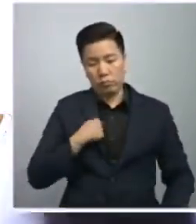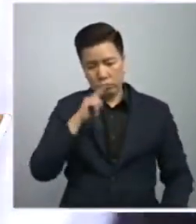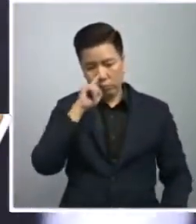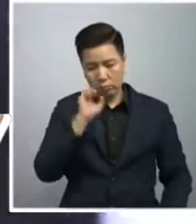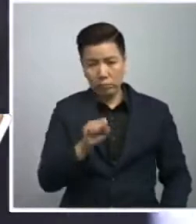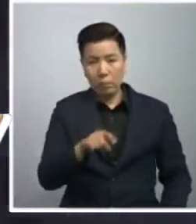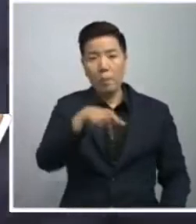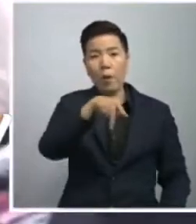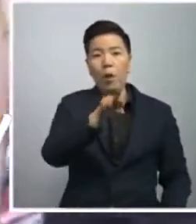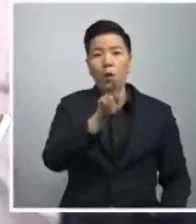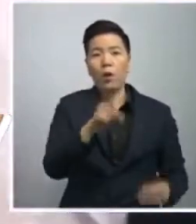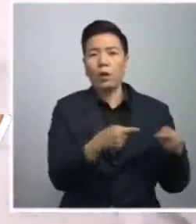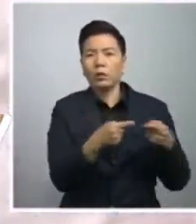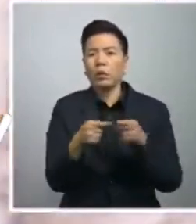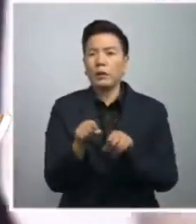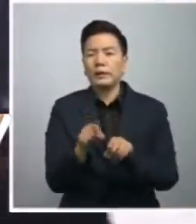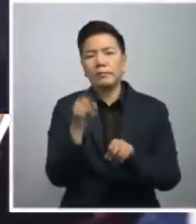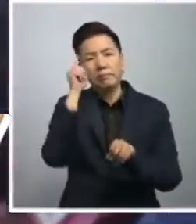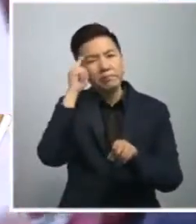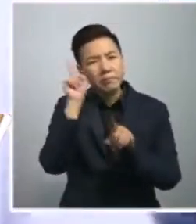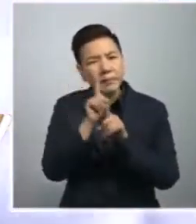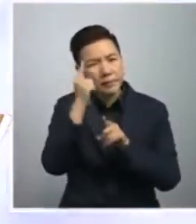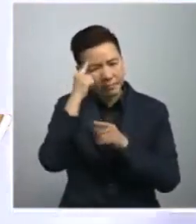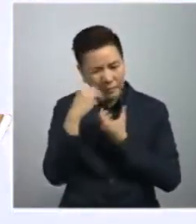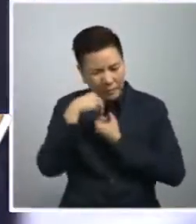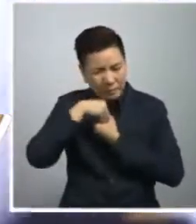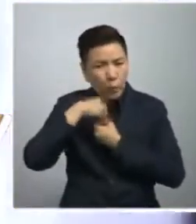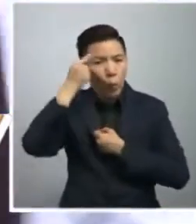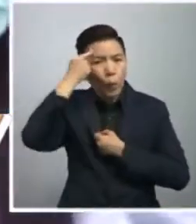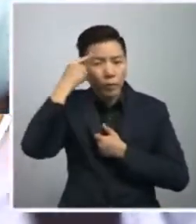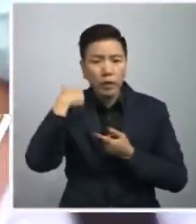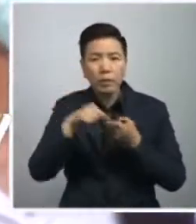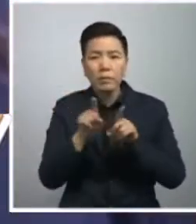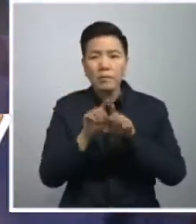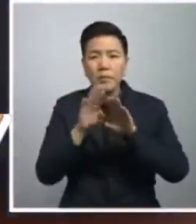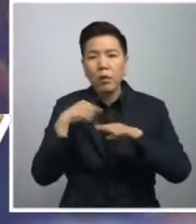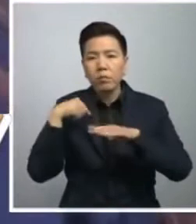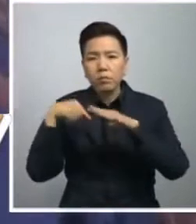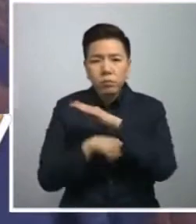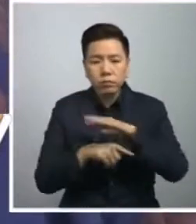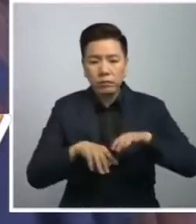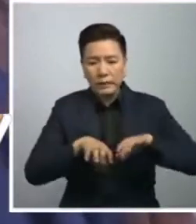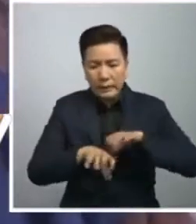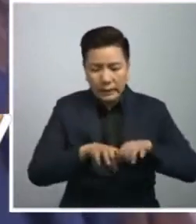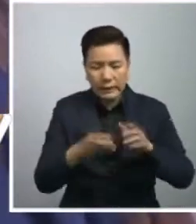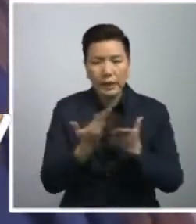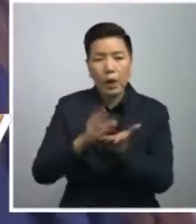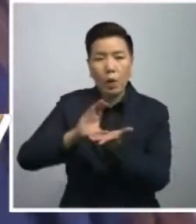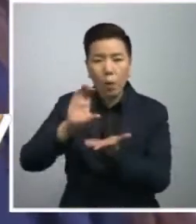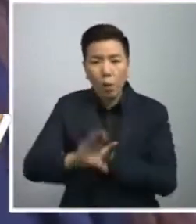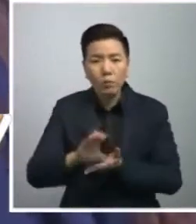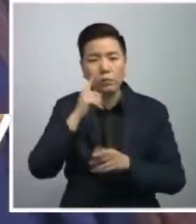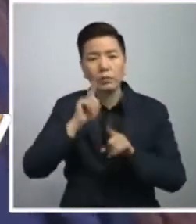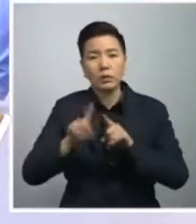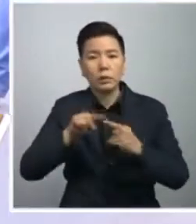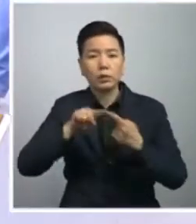าการต่อพรก.ฉุกเฉินรอบนี้มีเจตนาที่แอบแฝงก็คือการเปิดช่องให้มีการทุจริตในการบริหารงบประมาณในการไปใช้จ่าย